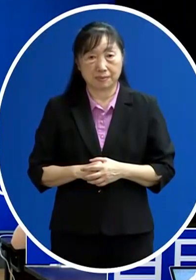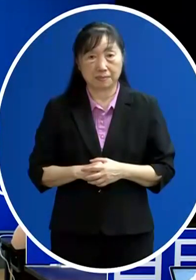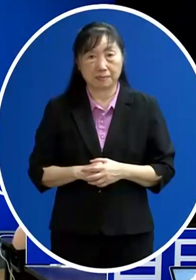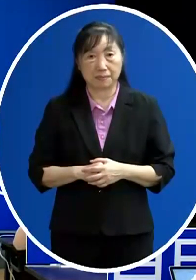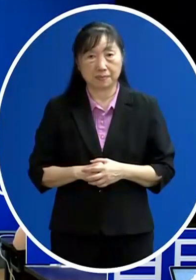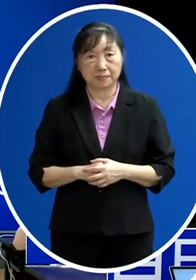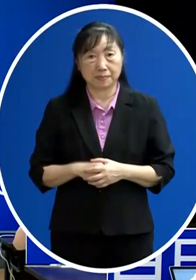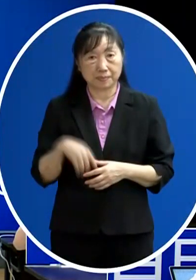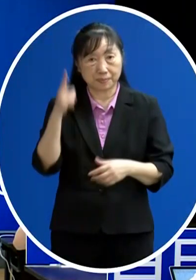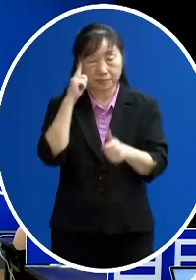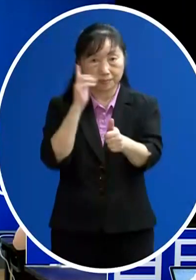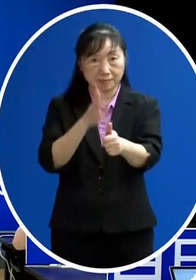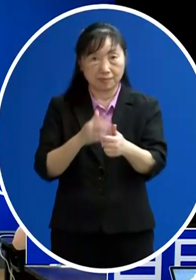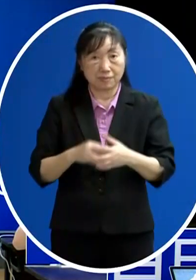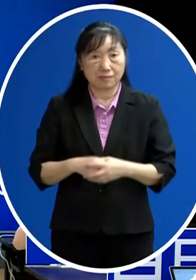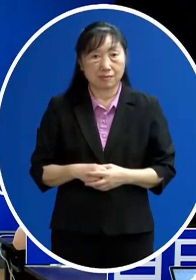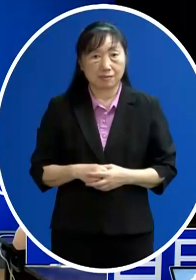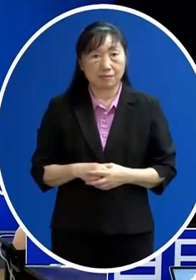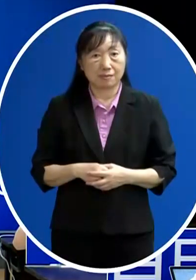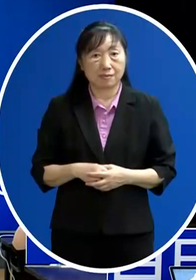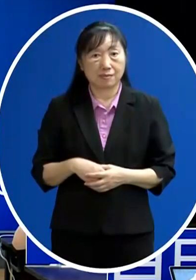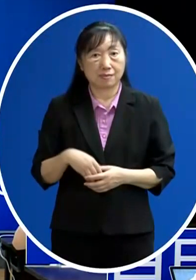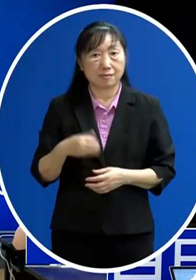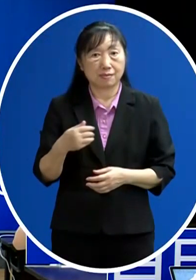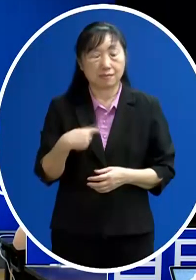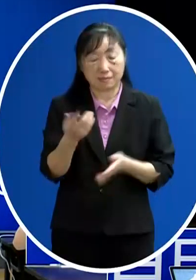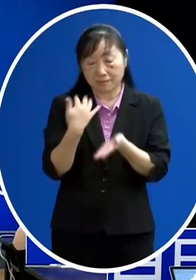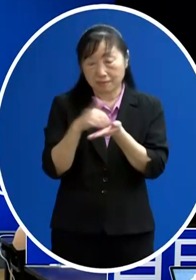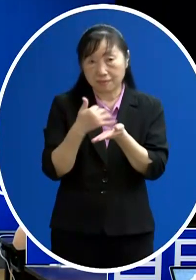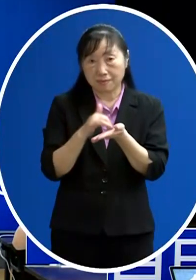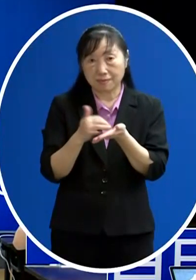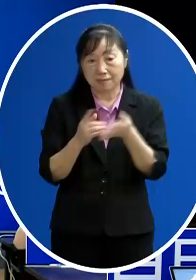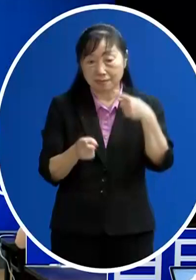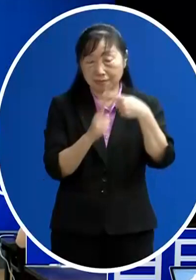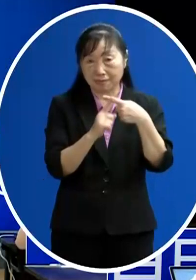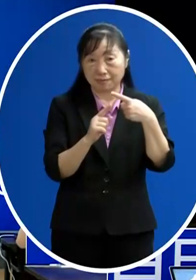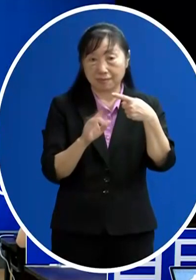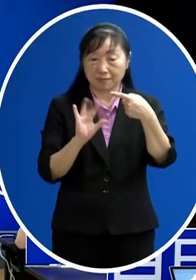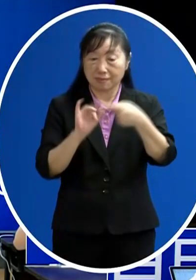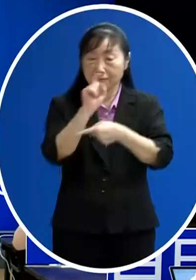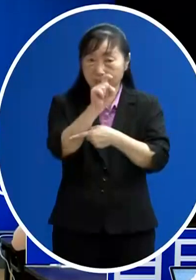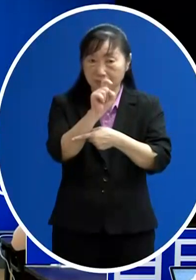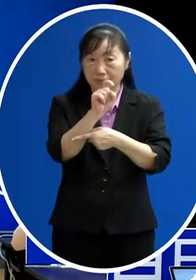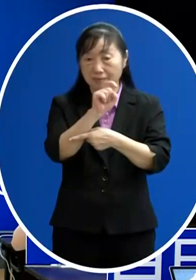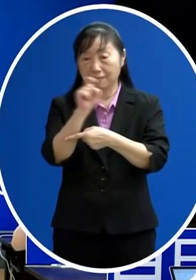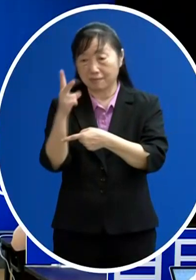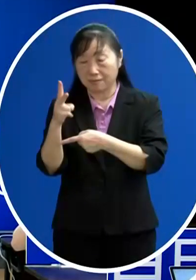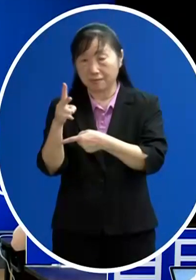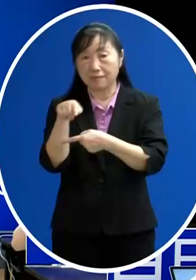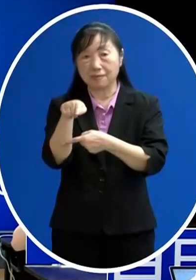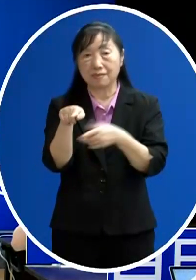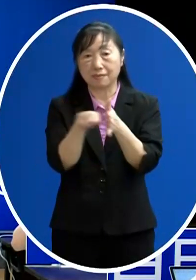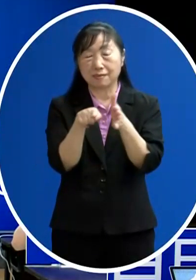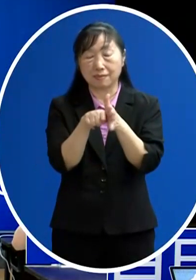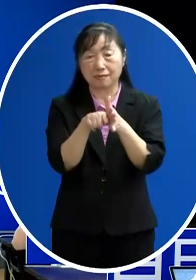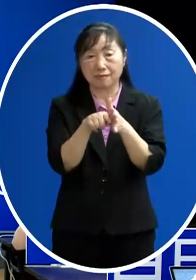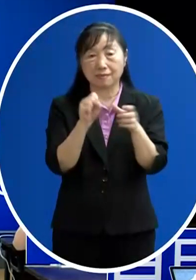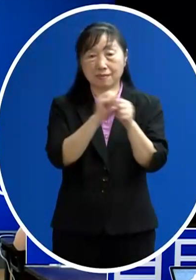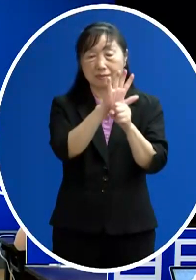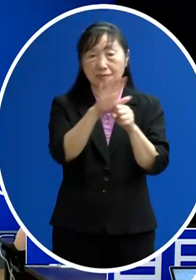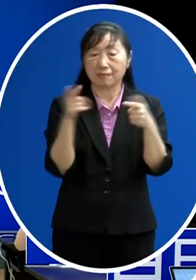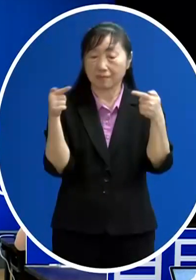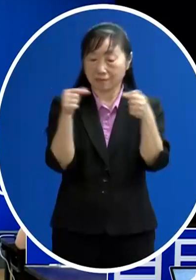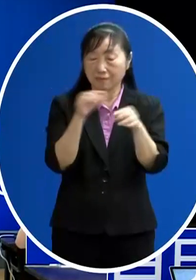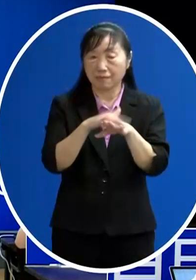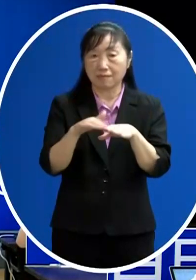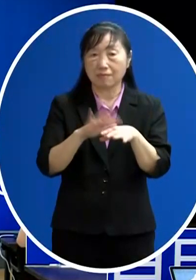谢谢指挥官，这边想要请教一下，因为之前有说就是预估染疫率达到10%到12%的时候疫情就会趋缓，不过对